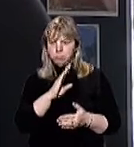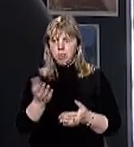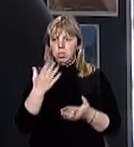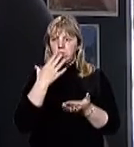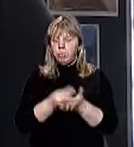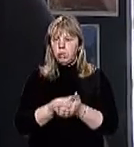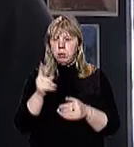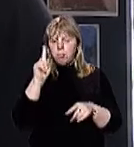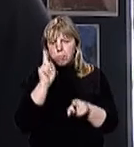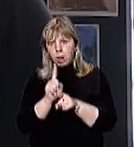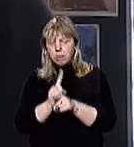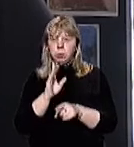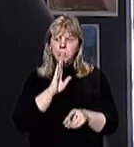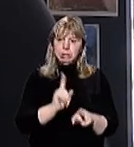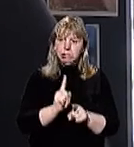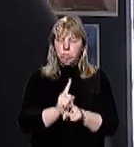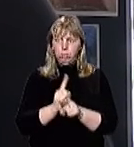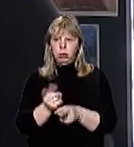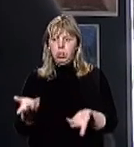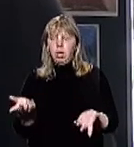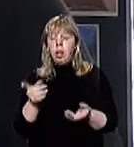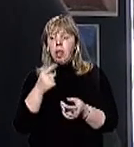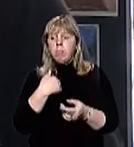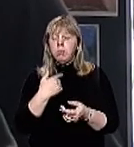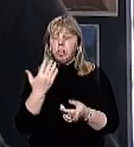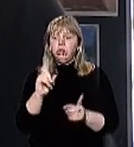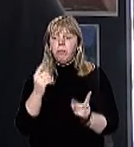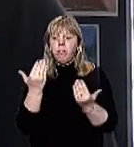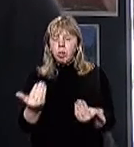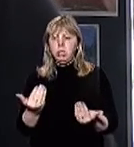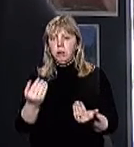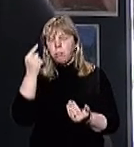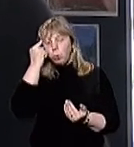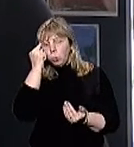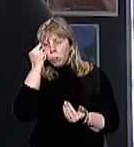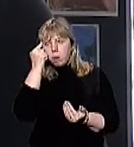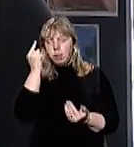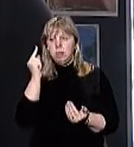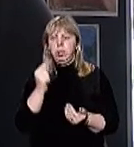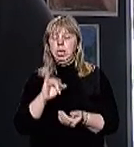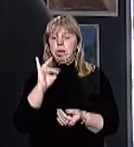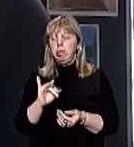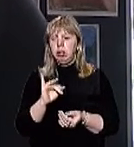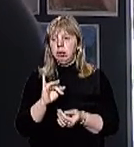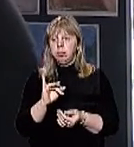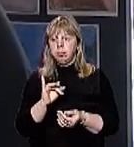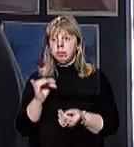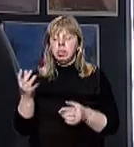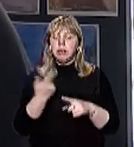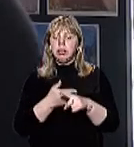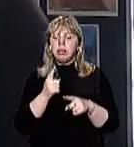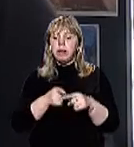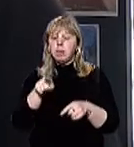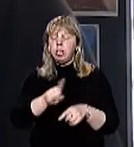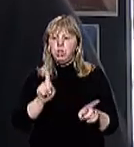татом, своїм братом чи сестрою, щоб вони подумали і те, що в